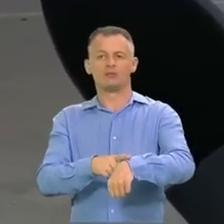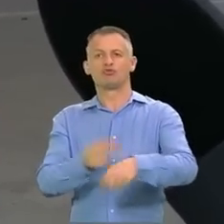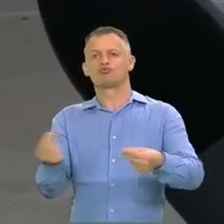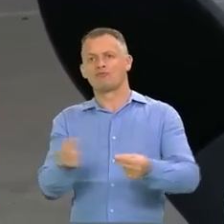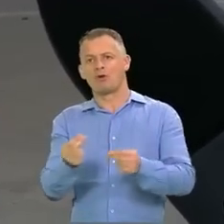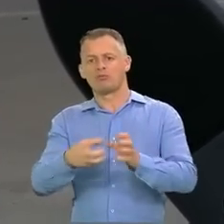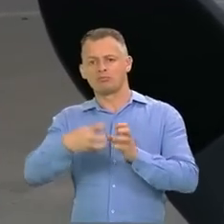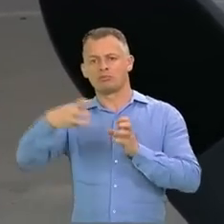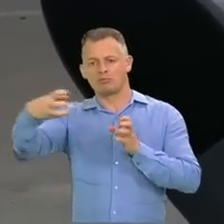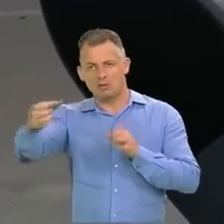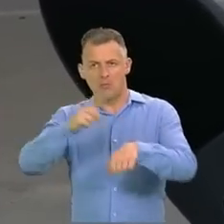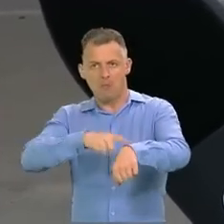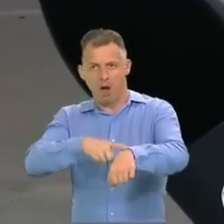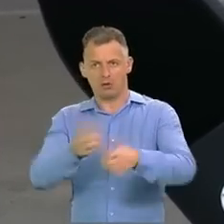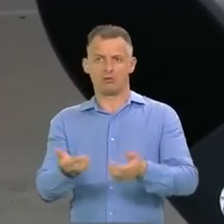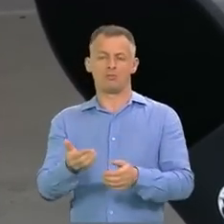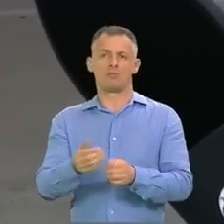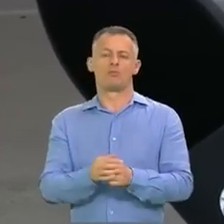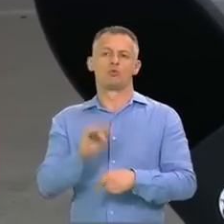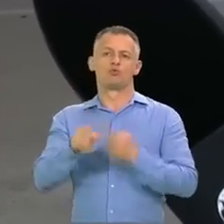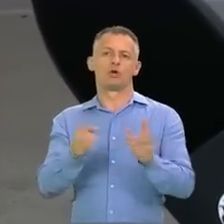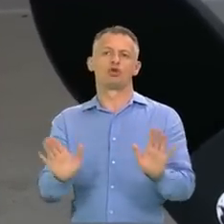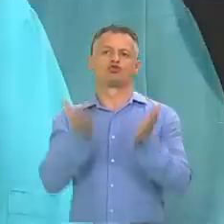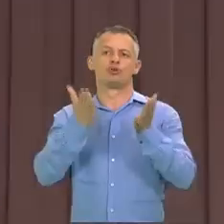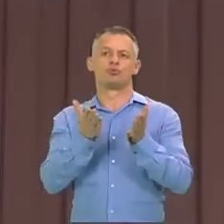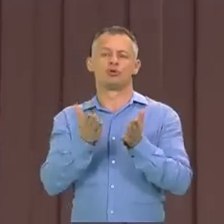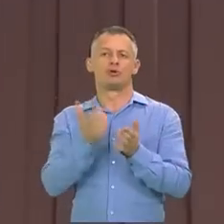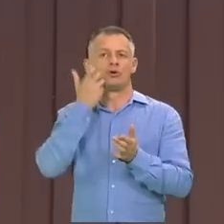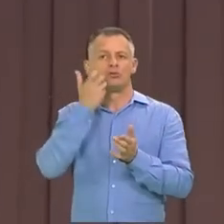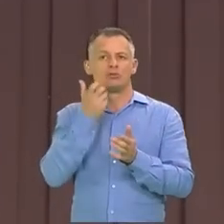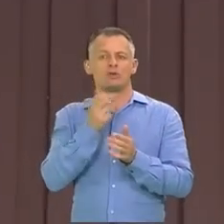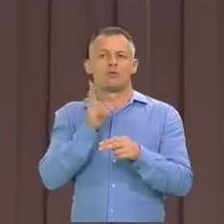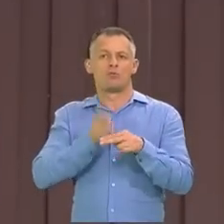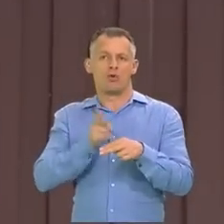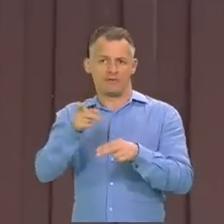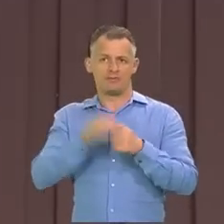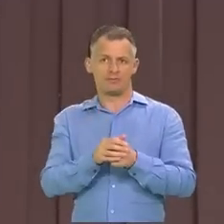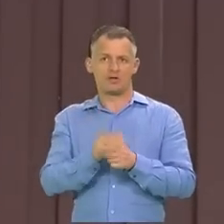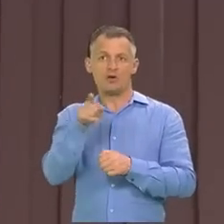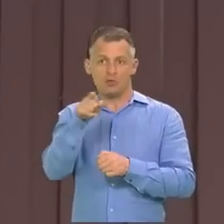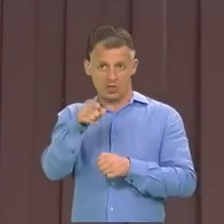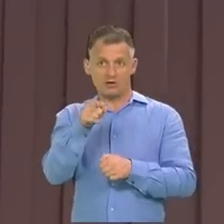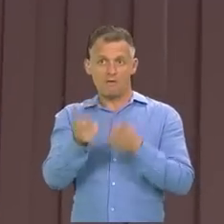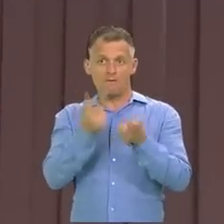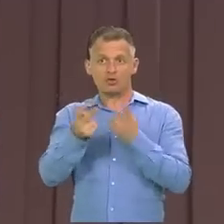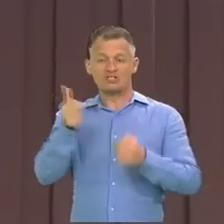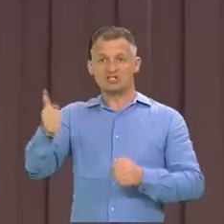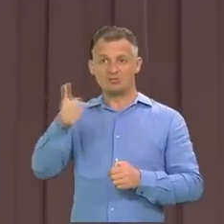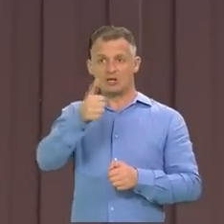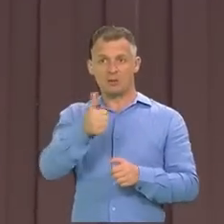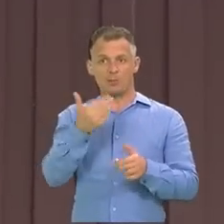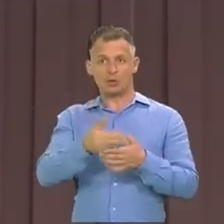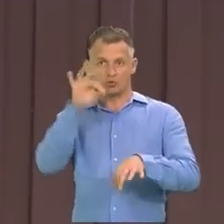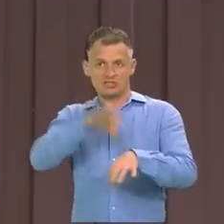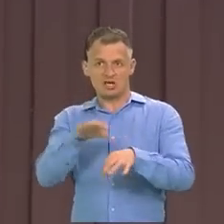mare după debutul simptomelor. Folosești spray-ul? Nu. De ce? Vă e frică să...